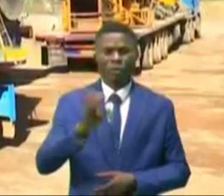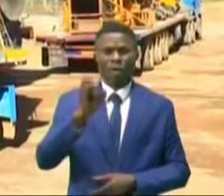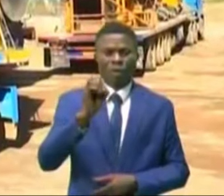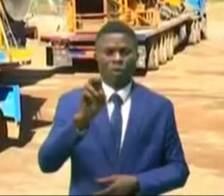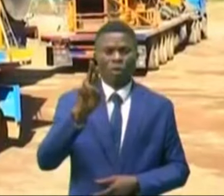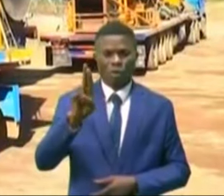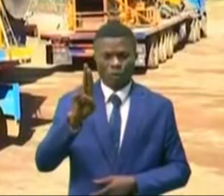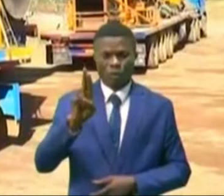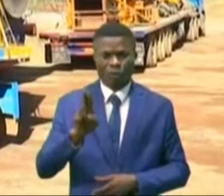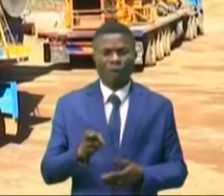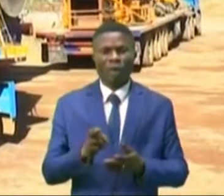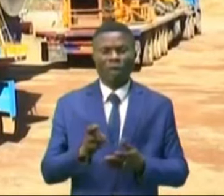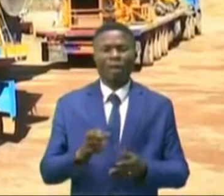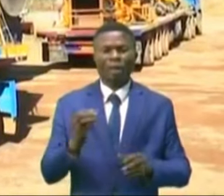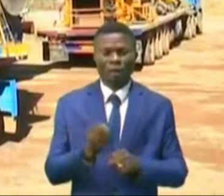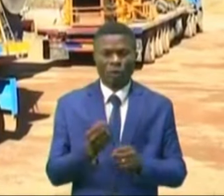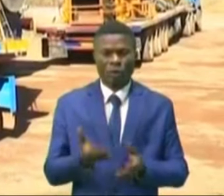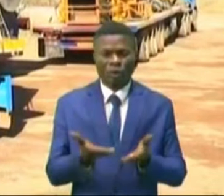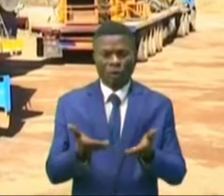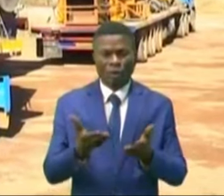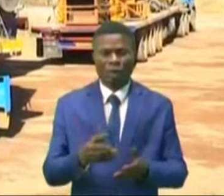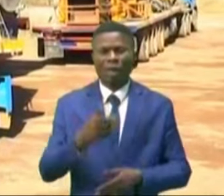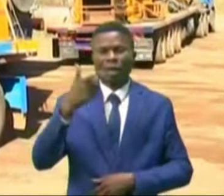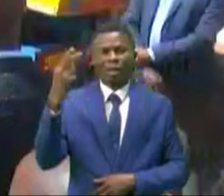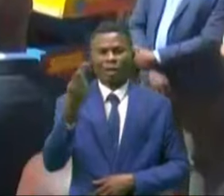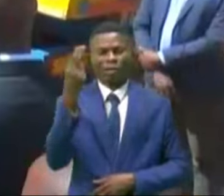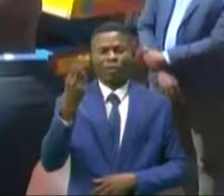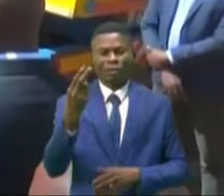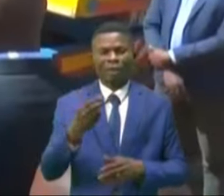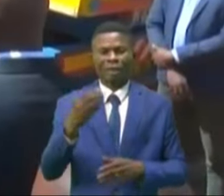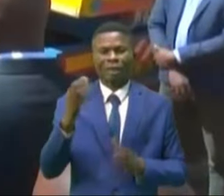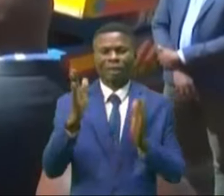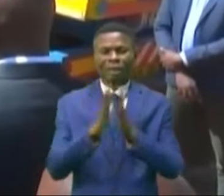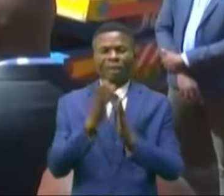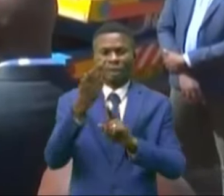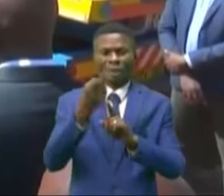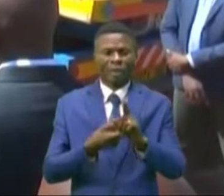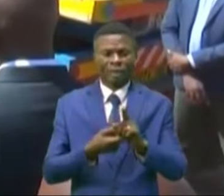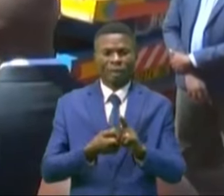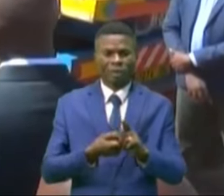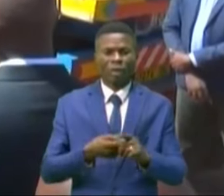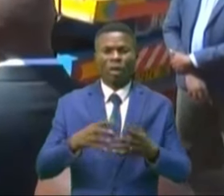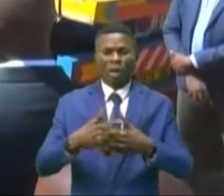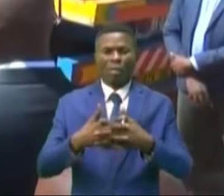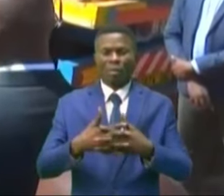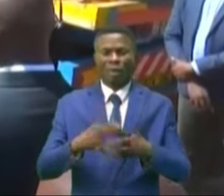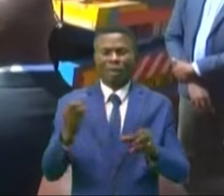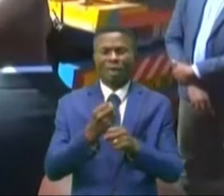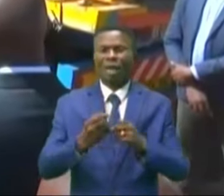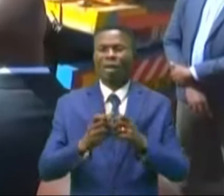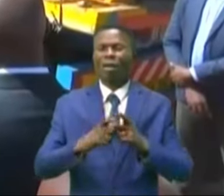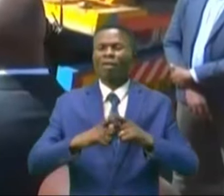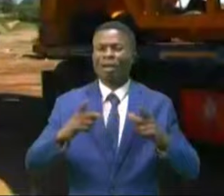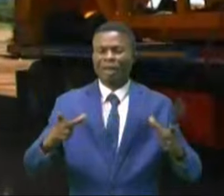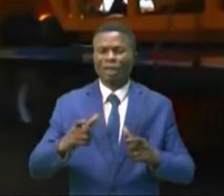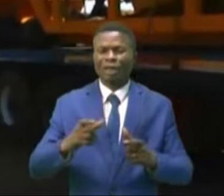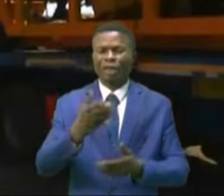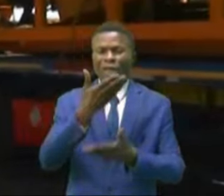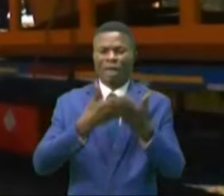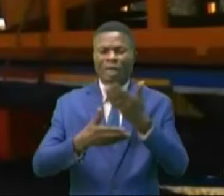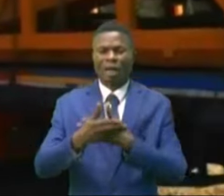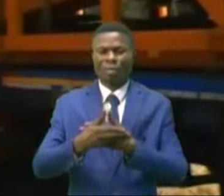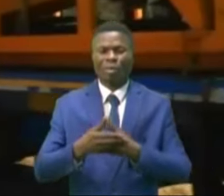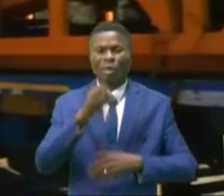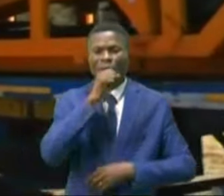et drainage. Ce matin du vendredi 10 mai 2024, ces trois engins de grands travaux remplacent l'ancienne usine en panne depuis